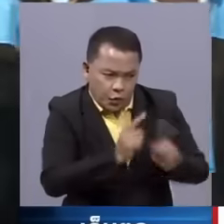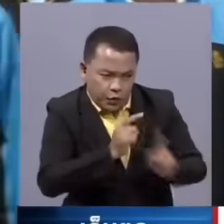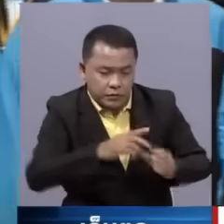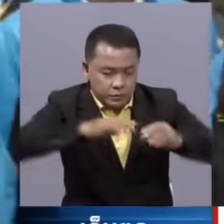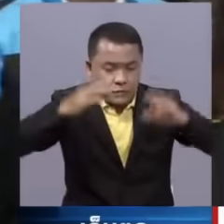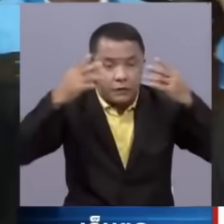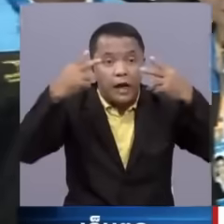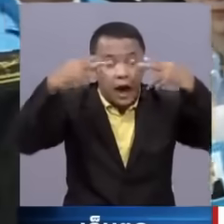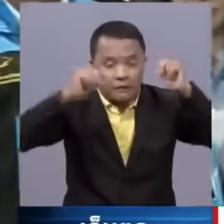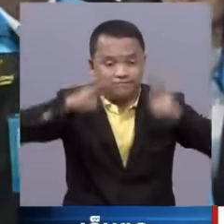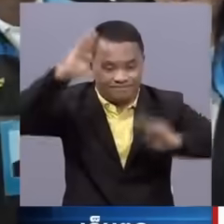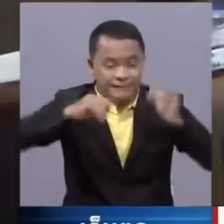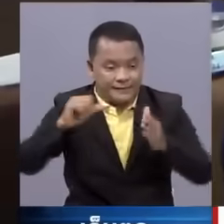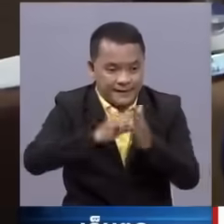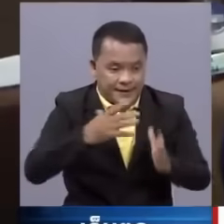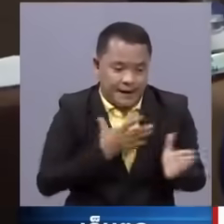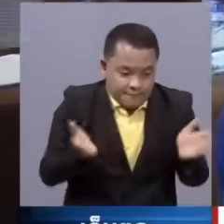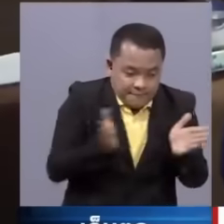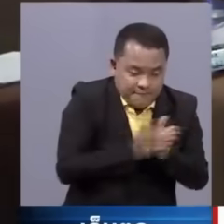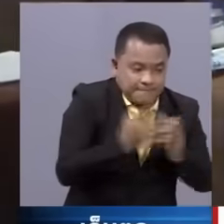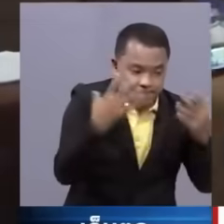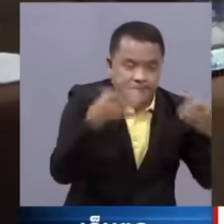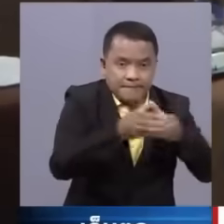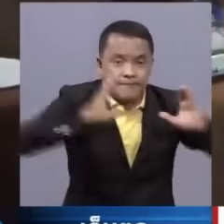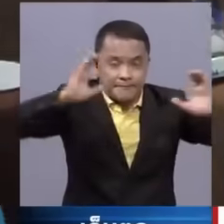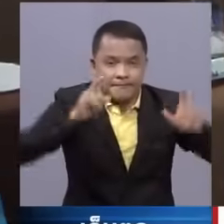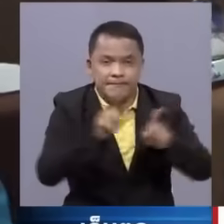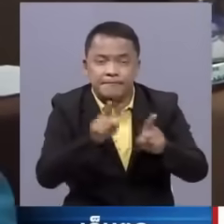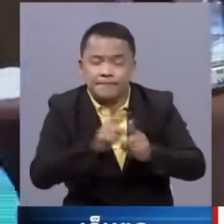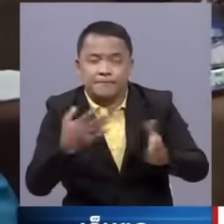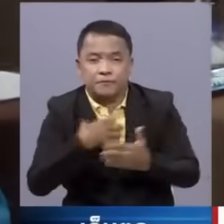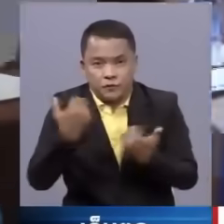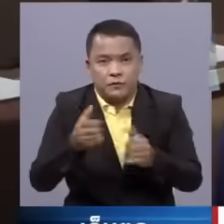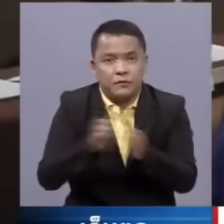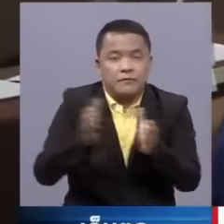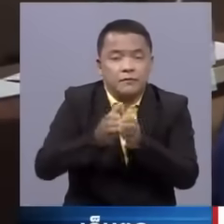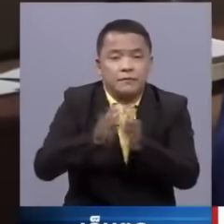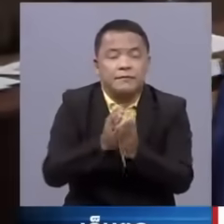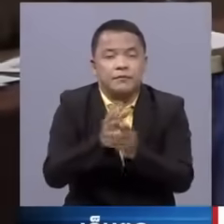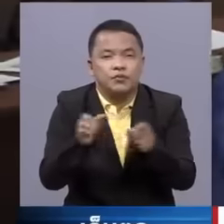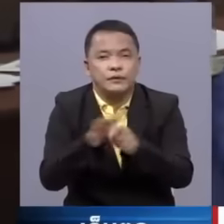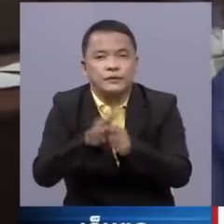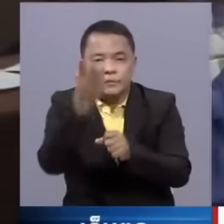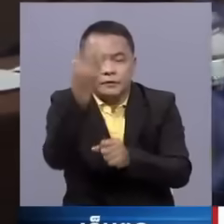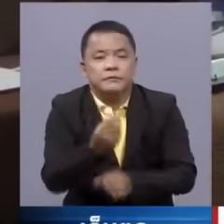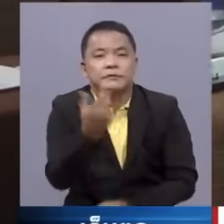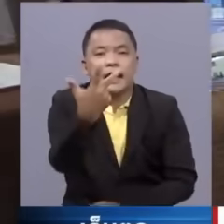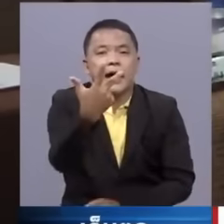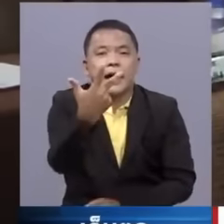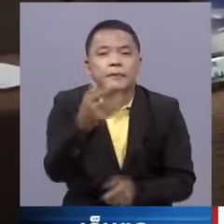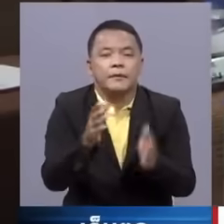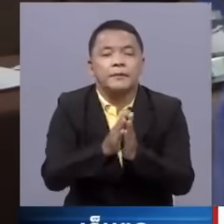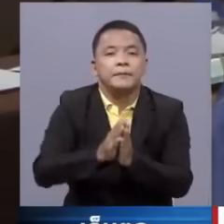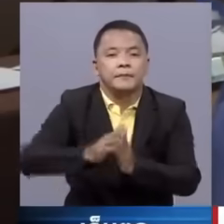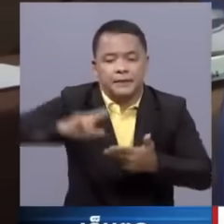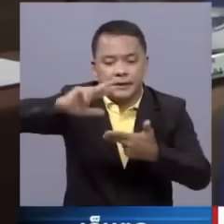จะโหวตนายกเนี่ยหวังจะแก้เกมกลับคืนมาก็ได้ที่สำคัญนะครับตอนนี้พรรคการเมืองขนาดกลางเหลืออยู่แค่ 3พรรคก็คือ